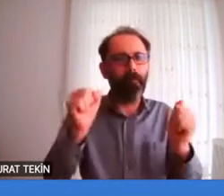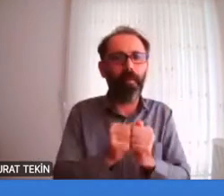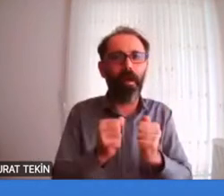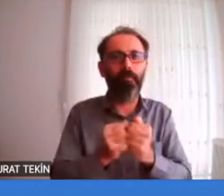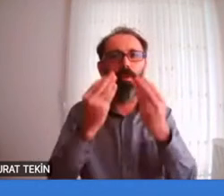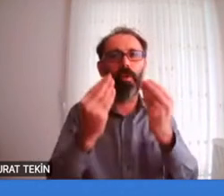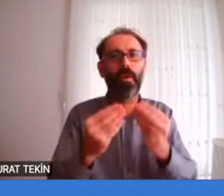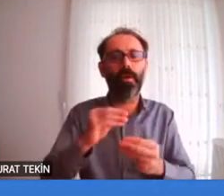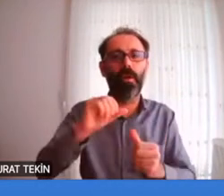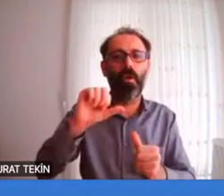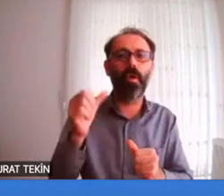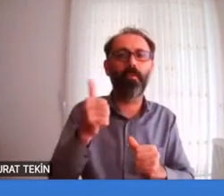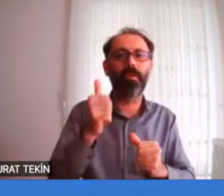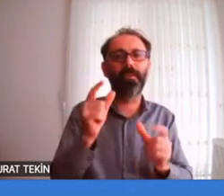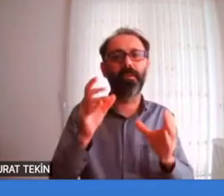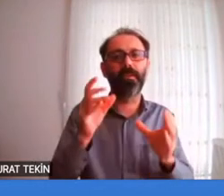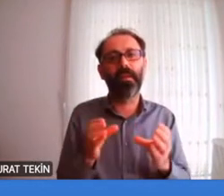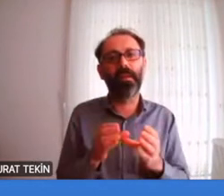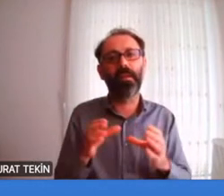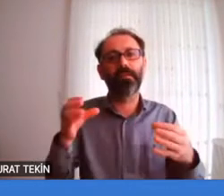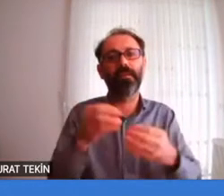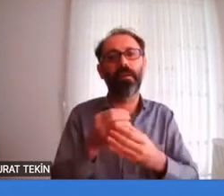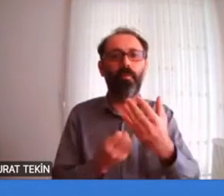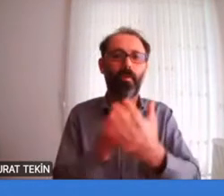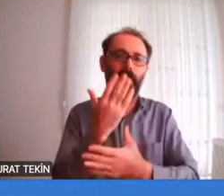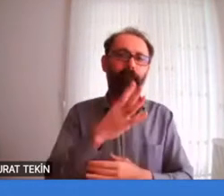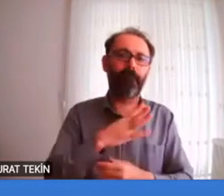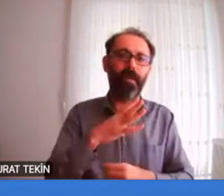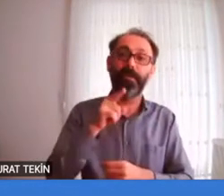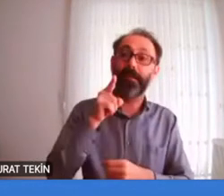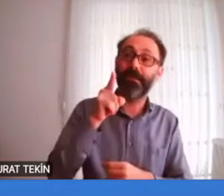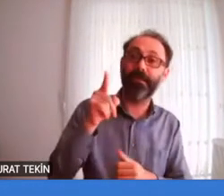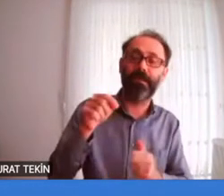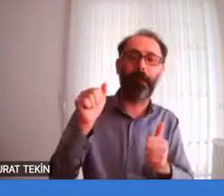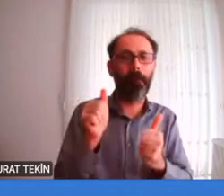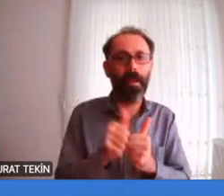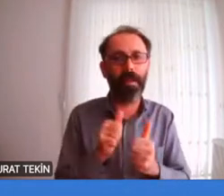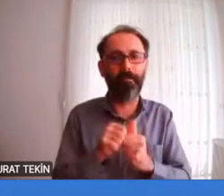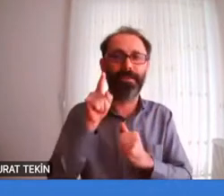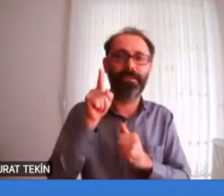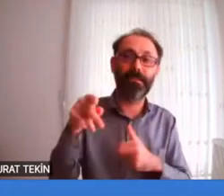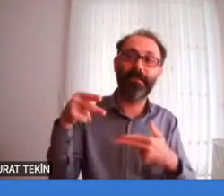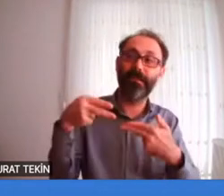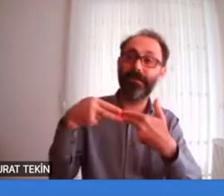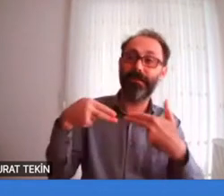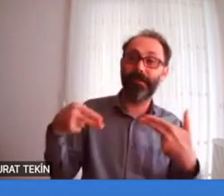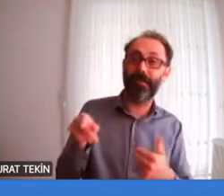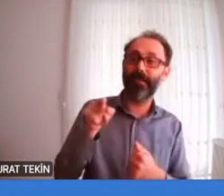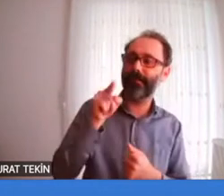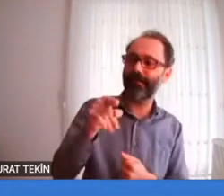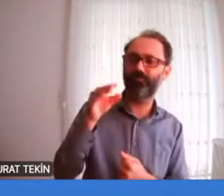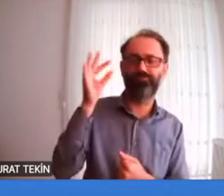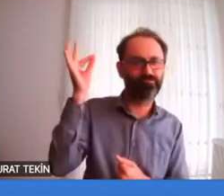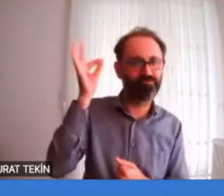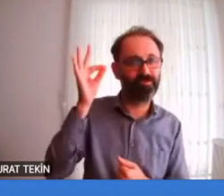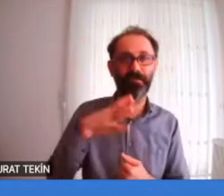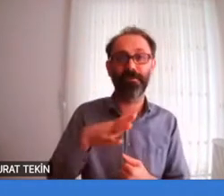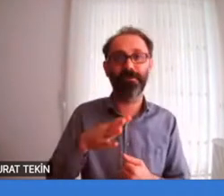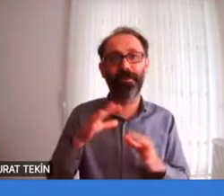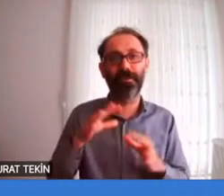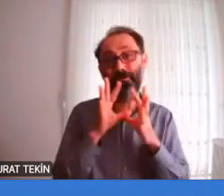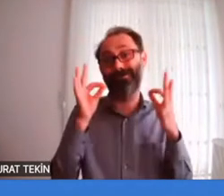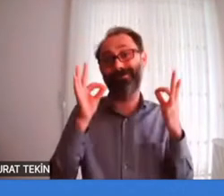ortaya çıkardınız. Bu nedenle sizin de birlikte olmak, sizin hikayenizi sizden dinlemek bizi mutlu